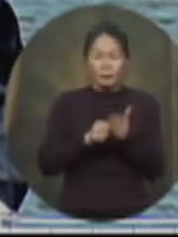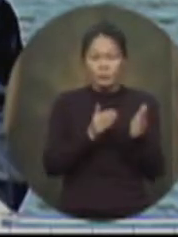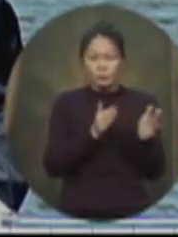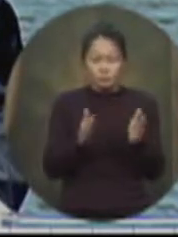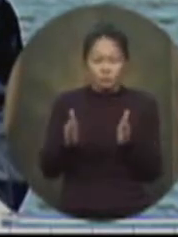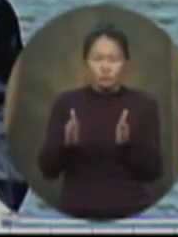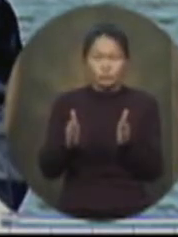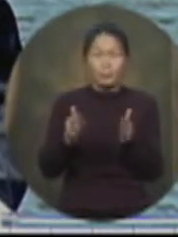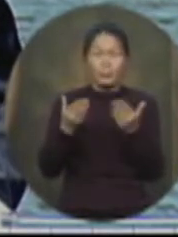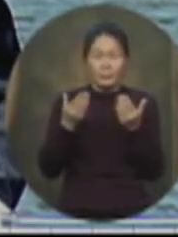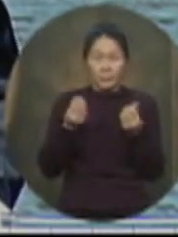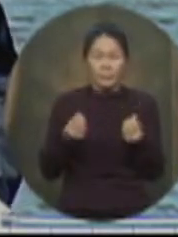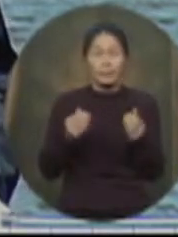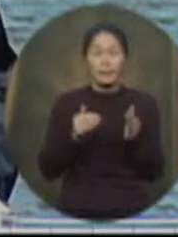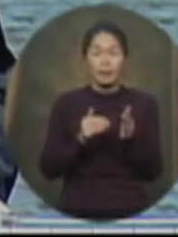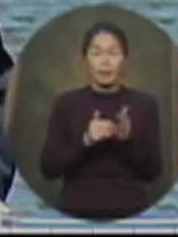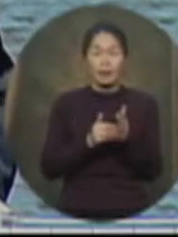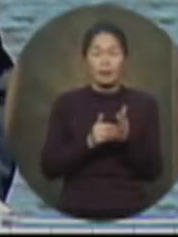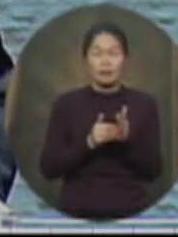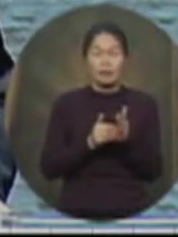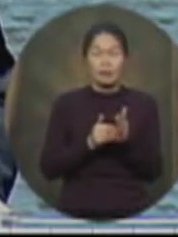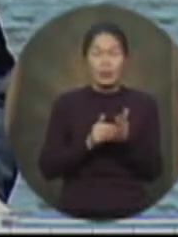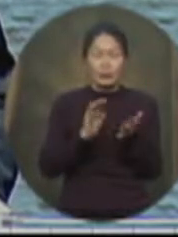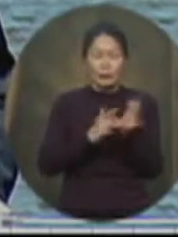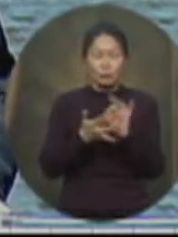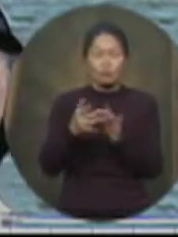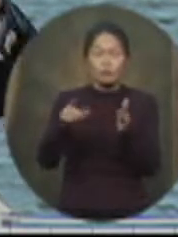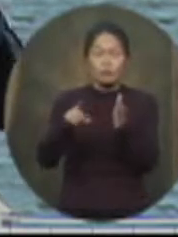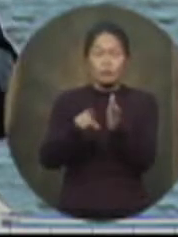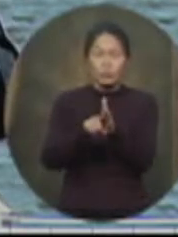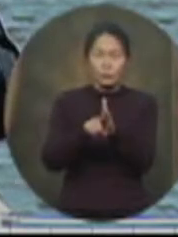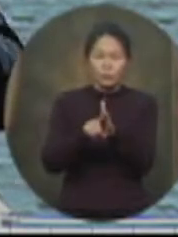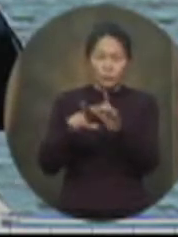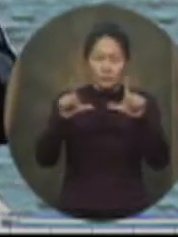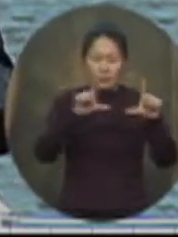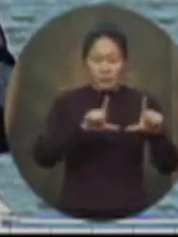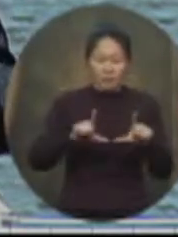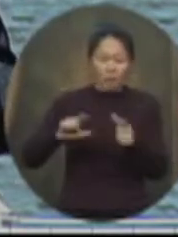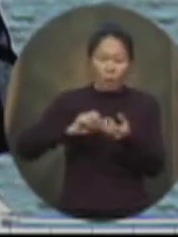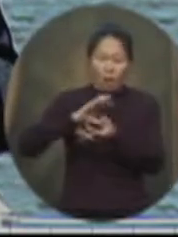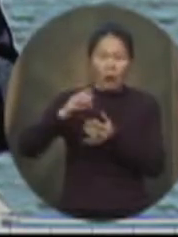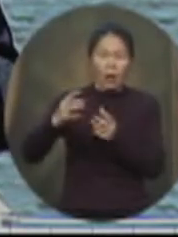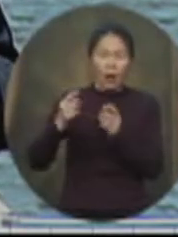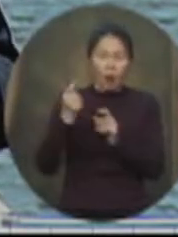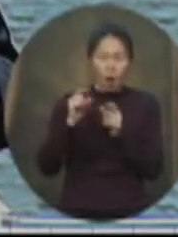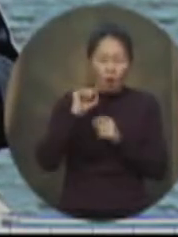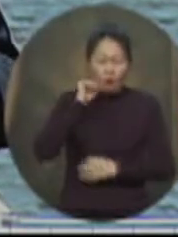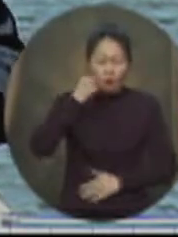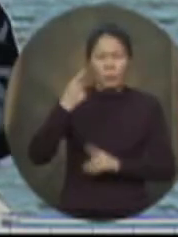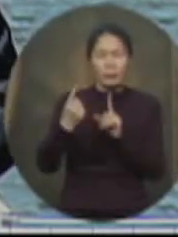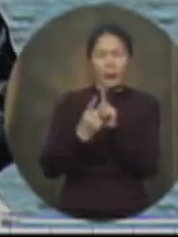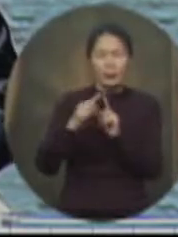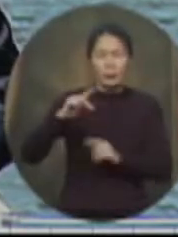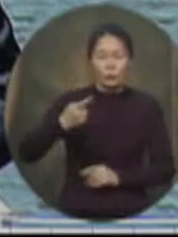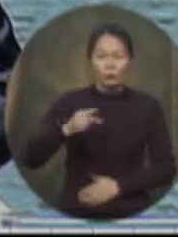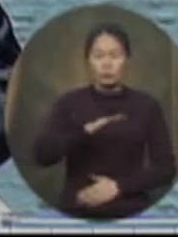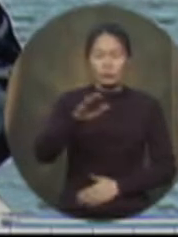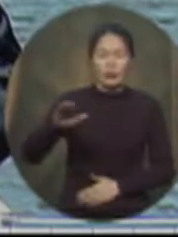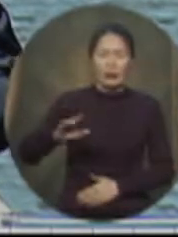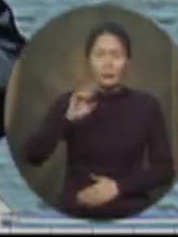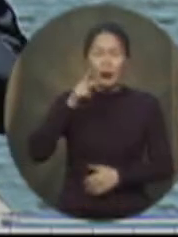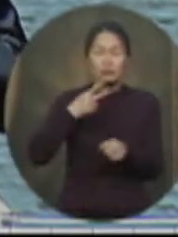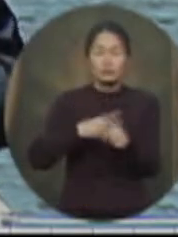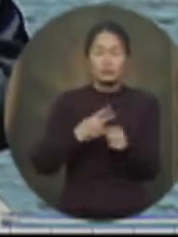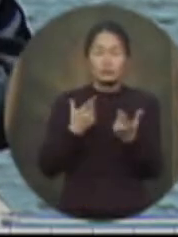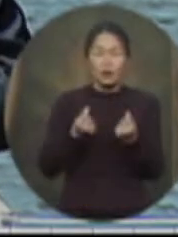되어 있으면 그러면 예수 믿고 살아가는 동안에 반란이 오거나 어려움이 와도 우리가 사도 바울처럼